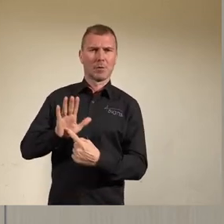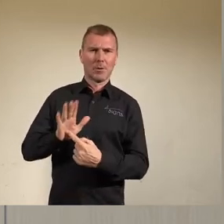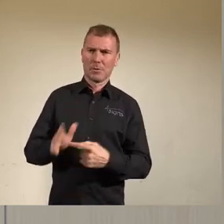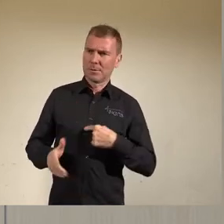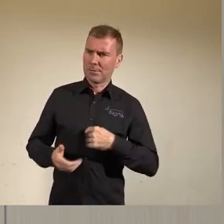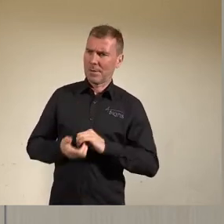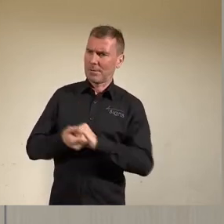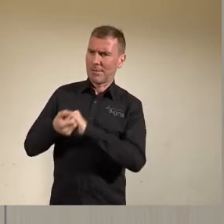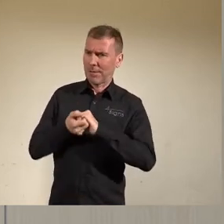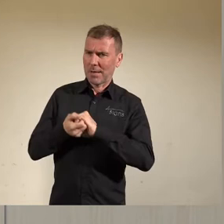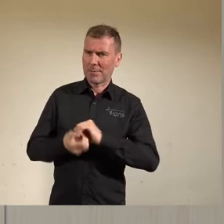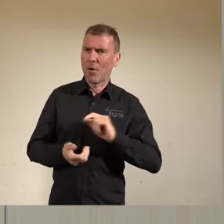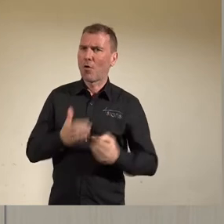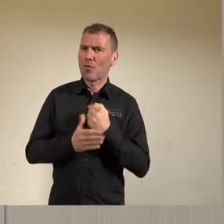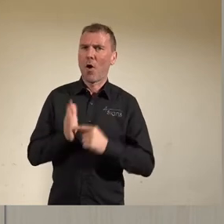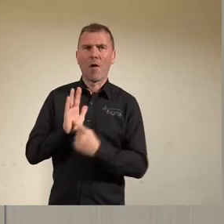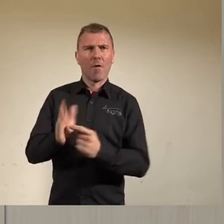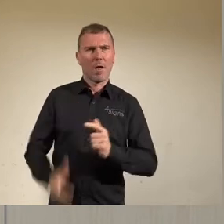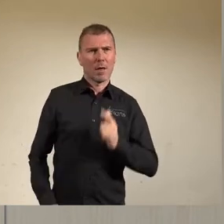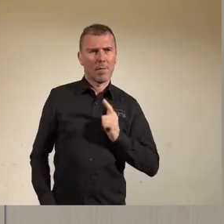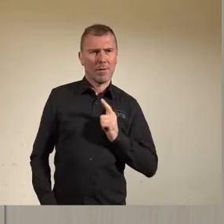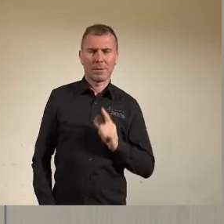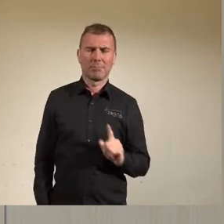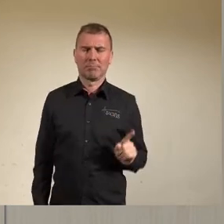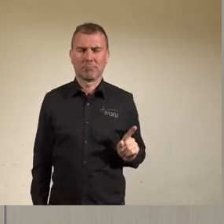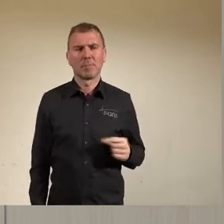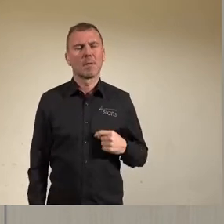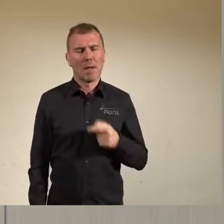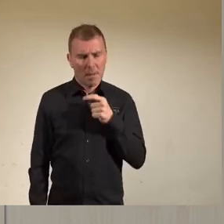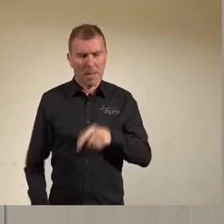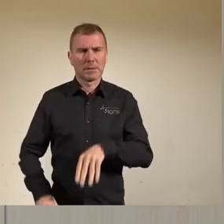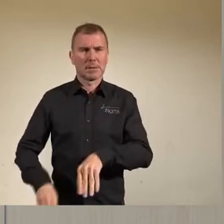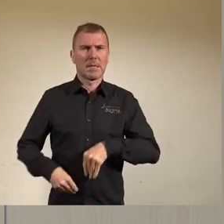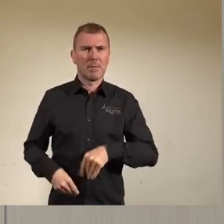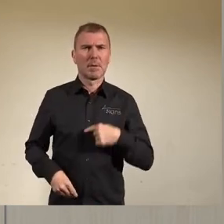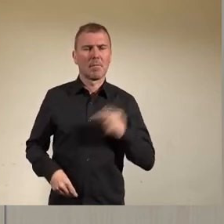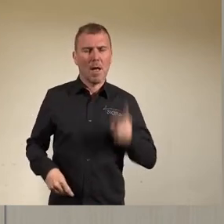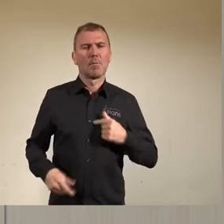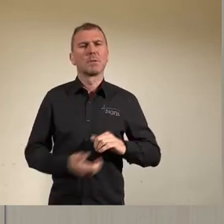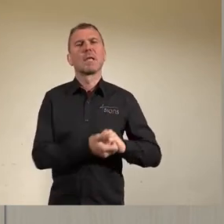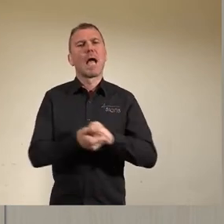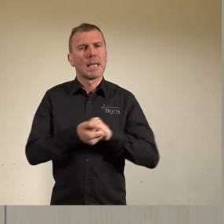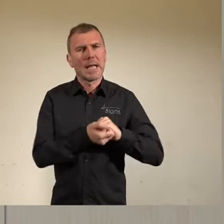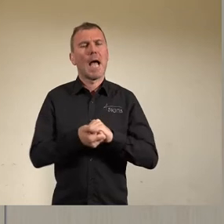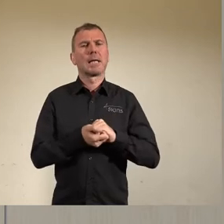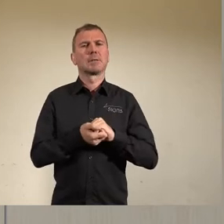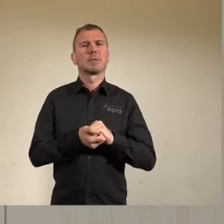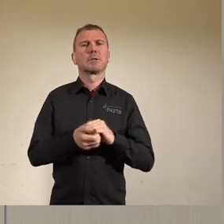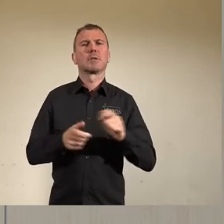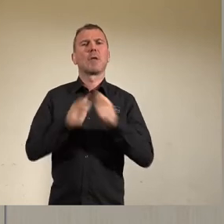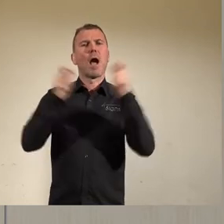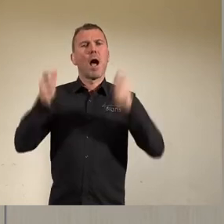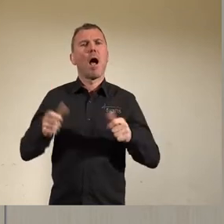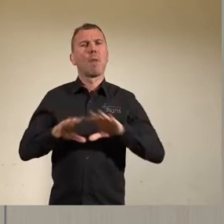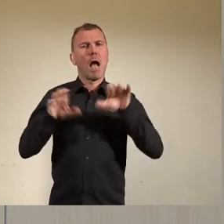dieser Frage jetzt auf eine neue Vorlage warten, nicht ernst nehmen oder ernst nehmen, dass wir uns geeinigt haben auf Einnahmen im Haushalt, die Sie